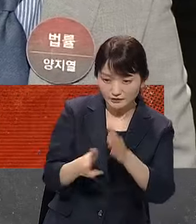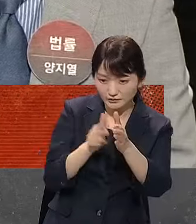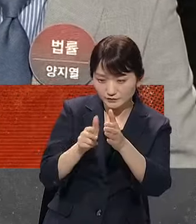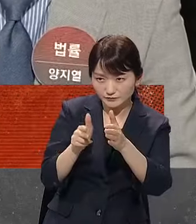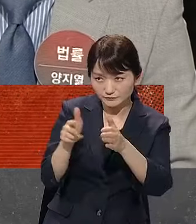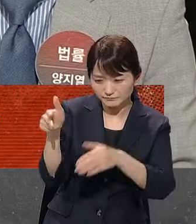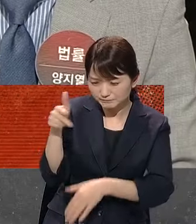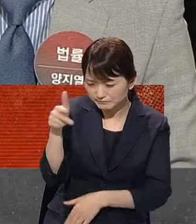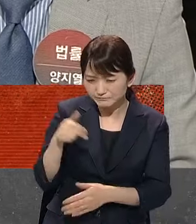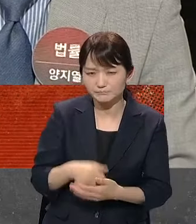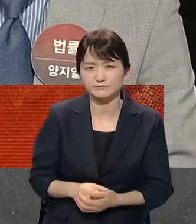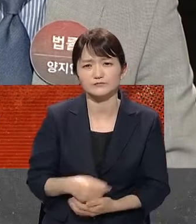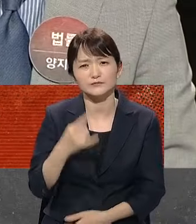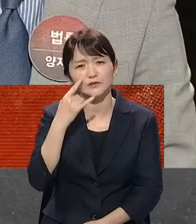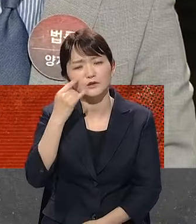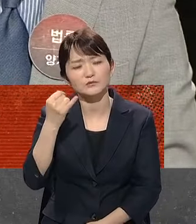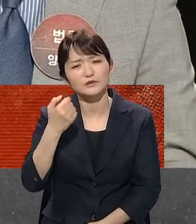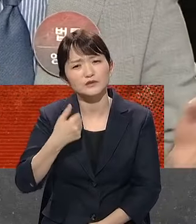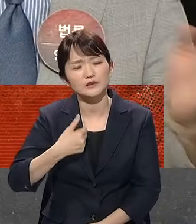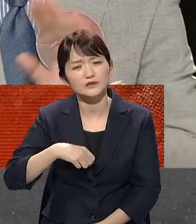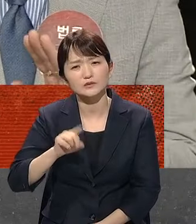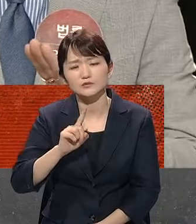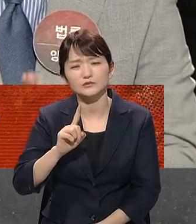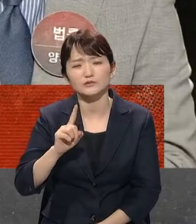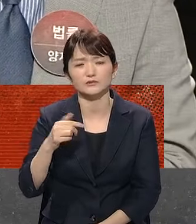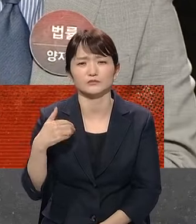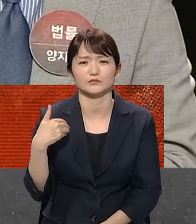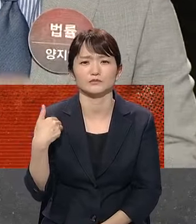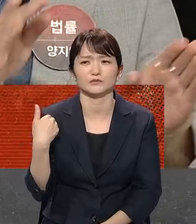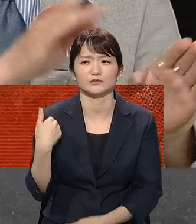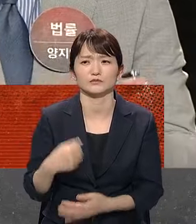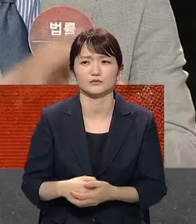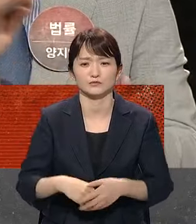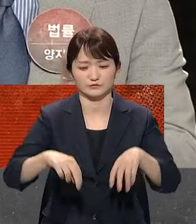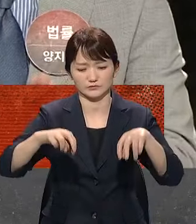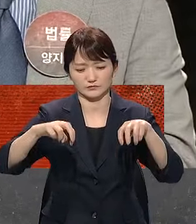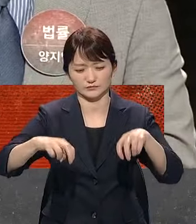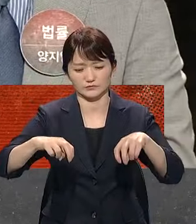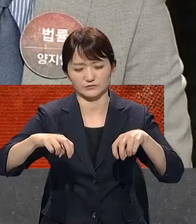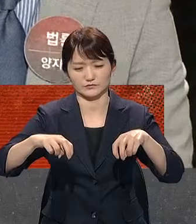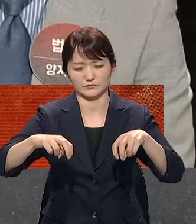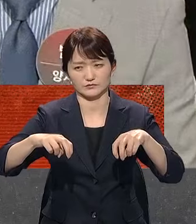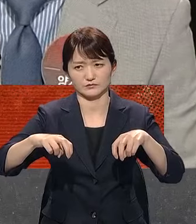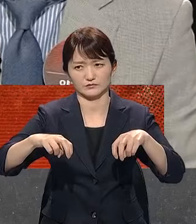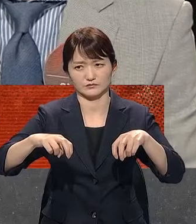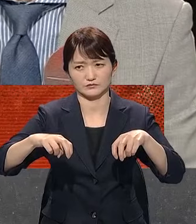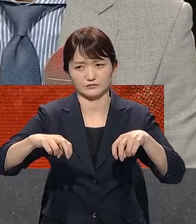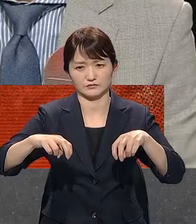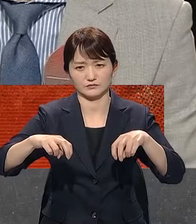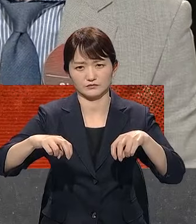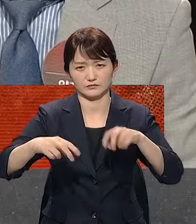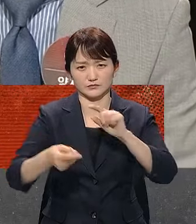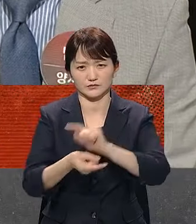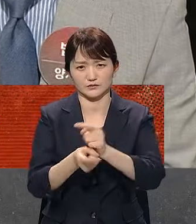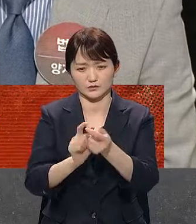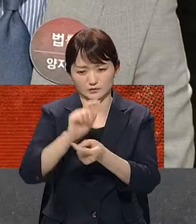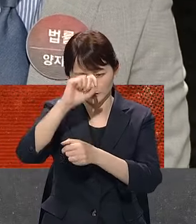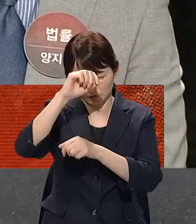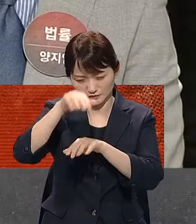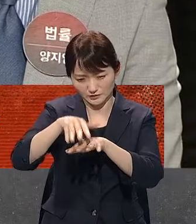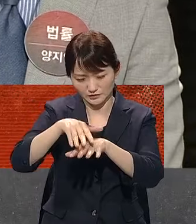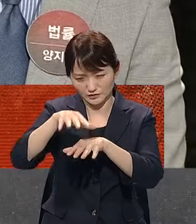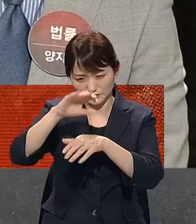사이가 얼마나 좋은지 모르겠습니다만 의자에 안더니 돌려서 마주보고 앉아서 서로 상대방 쪽에 맨발을 올려 놨던 거예요